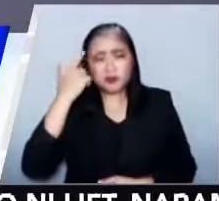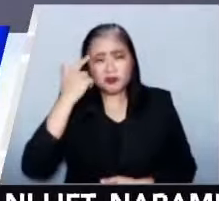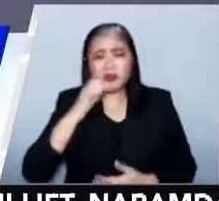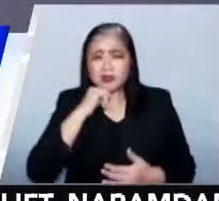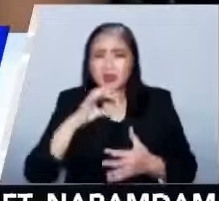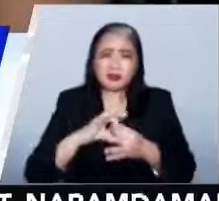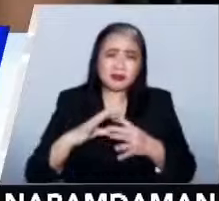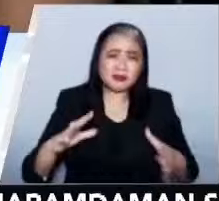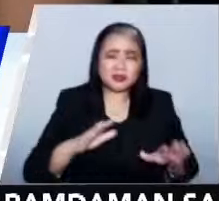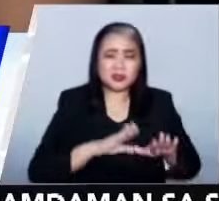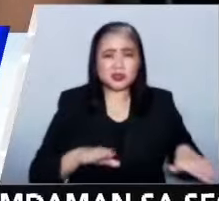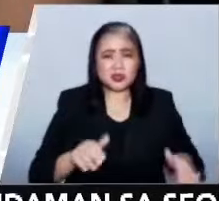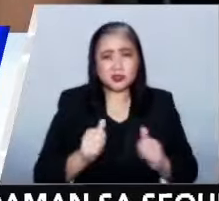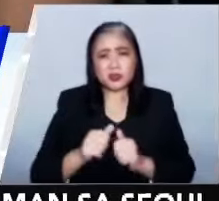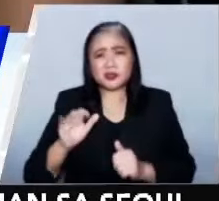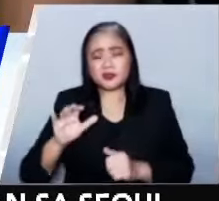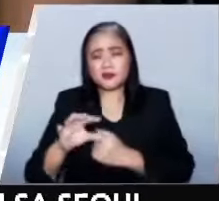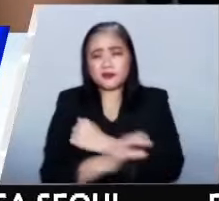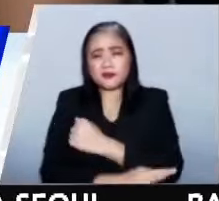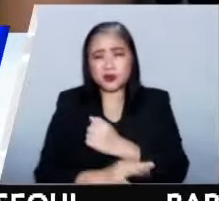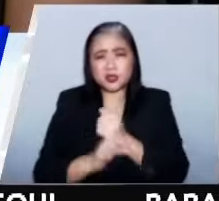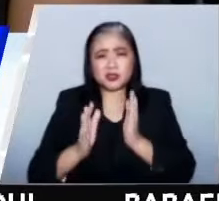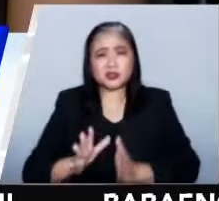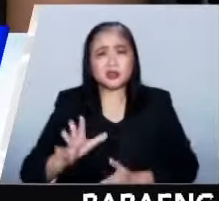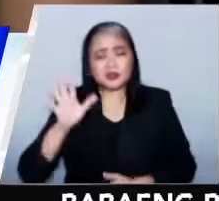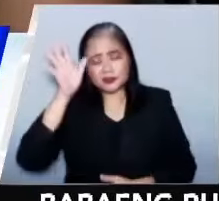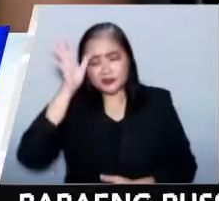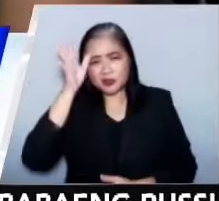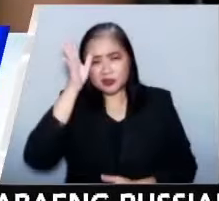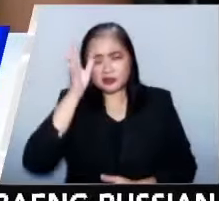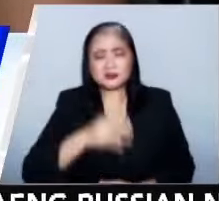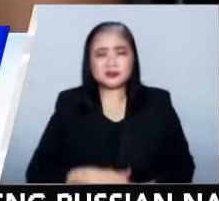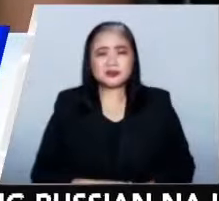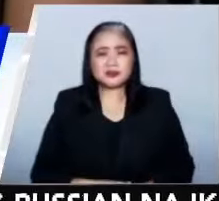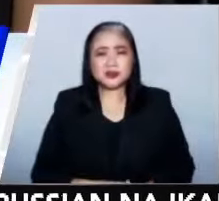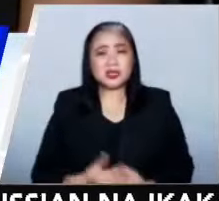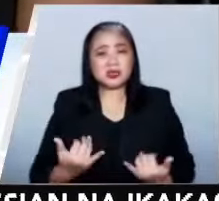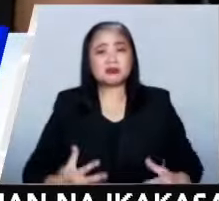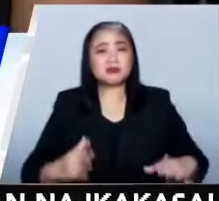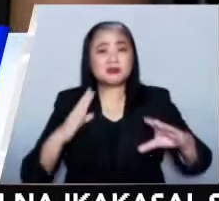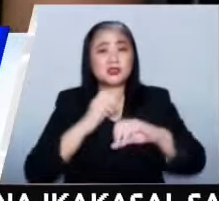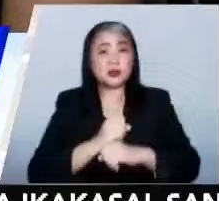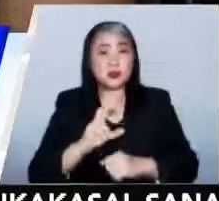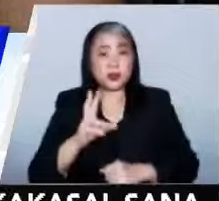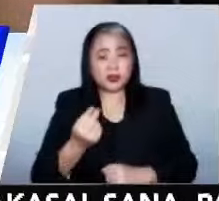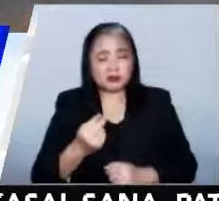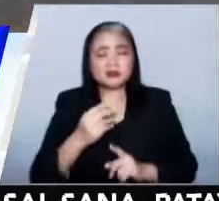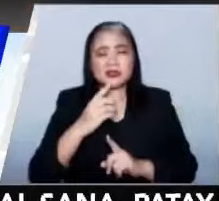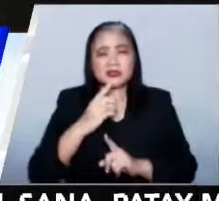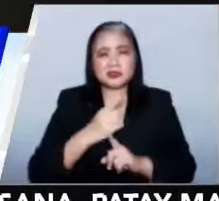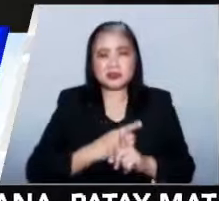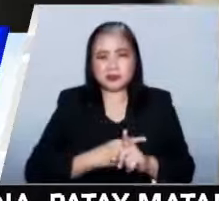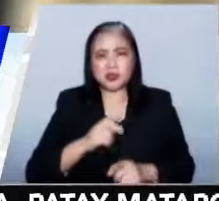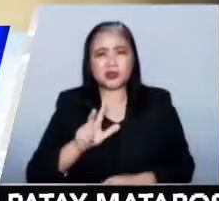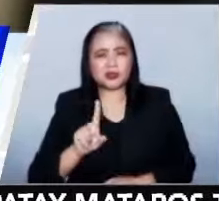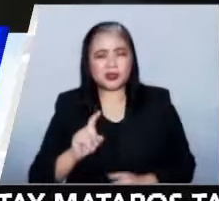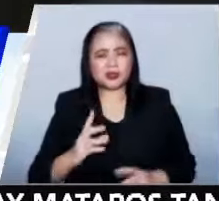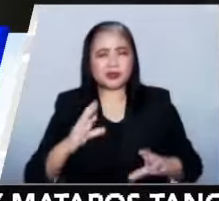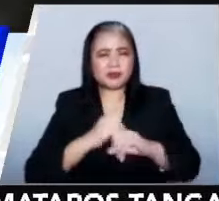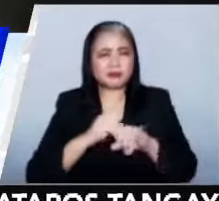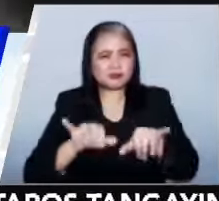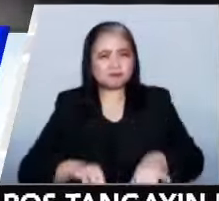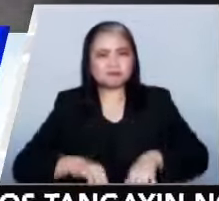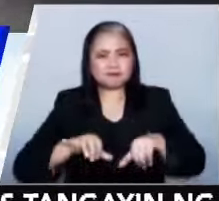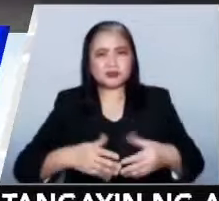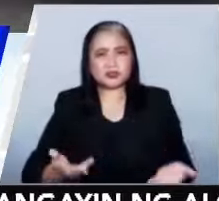nilang ama. Kasabay ng huling araw ng POGO operation sa bansa hanggang katapusan ng taon na lang, pwedeng manatili sa Pilipinas